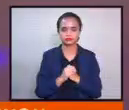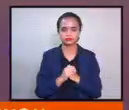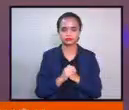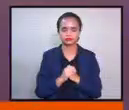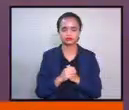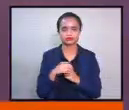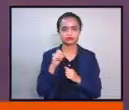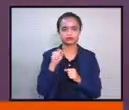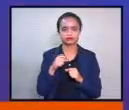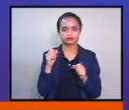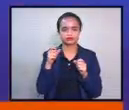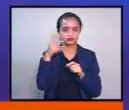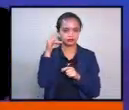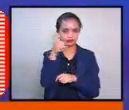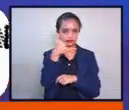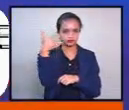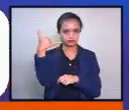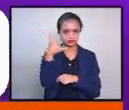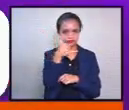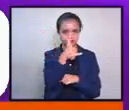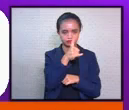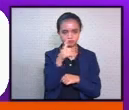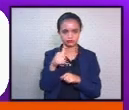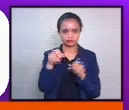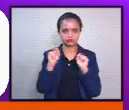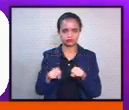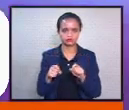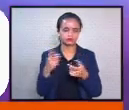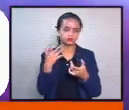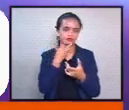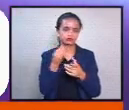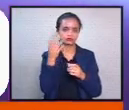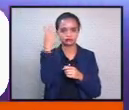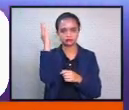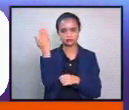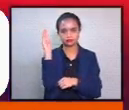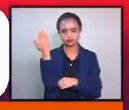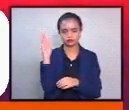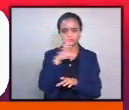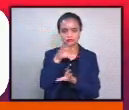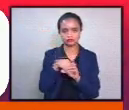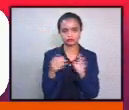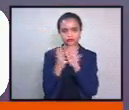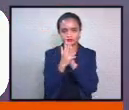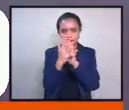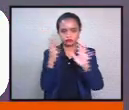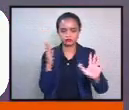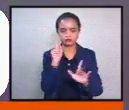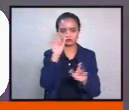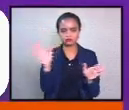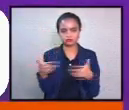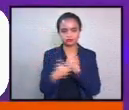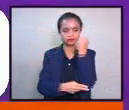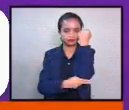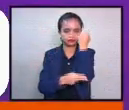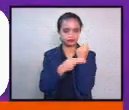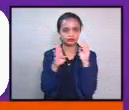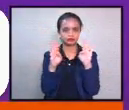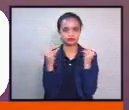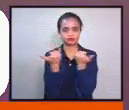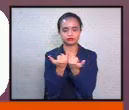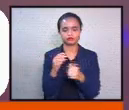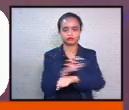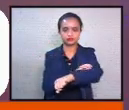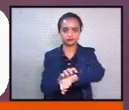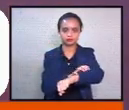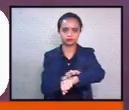Kuha, a surveillance video ito ang mistulang mga kalahok sa beauty pageant na nakahilera sa kwarto ng isang hotel sa Barangay Poblasyon sa